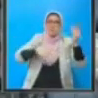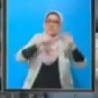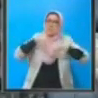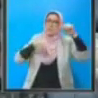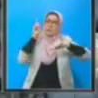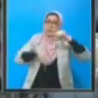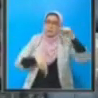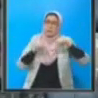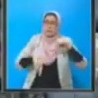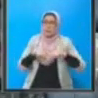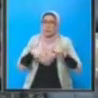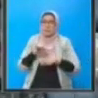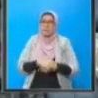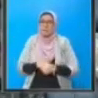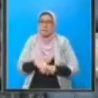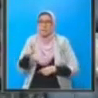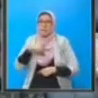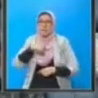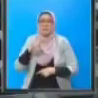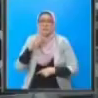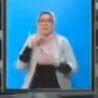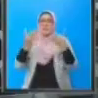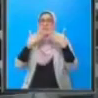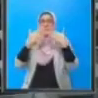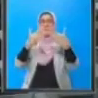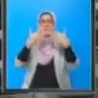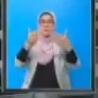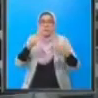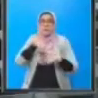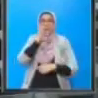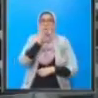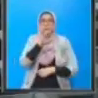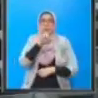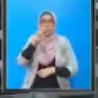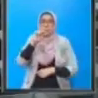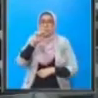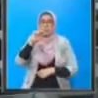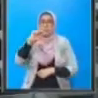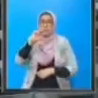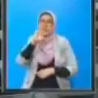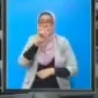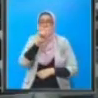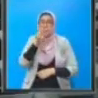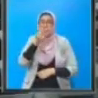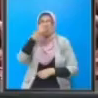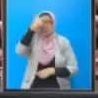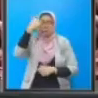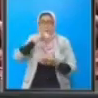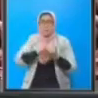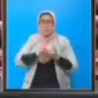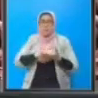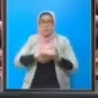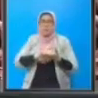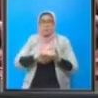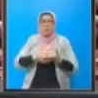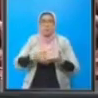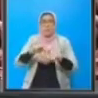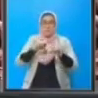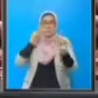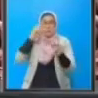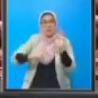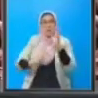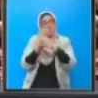Makasih apanya Biarin Spike satu terjadi Makasih kepada paint baru sebagai itulah hasil daripada Apple telah